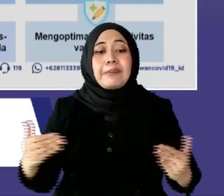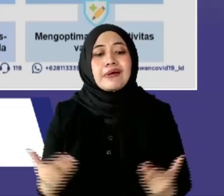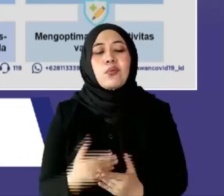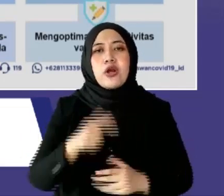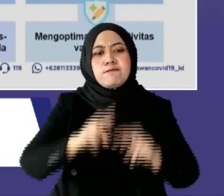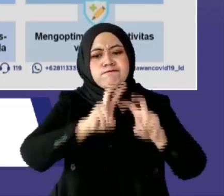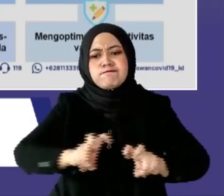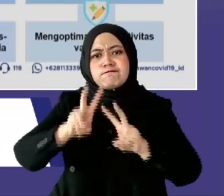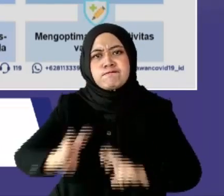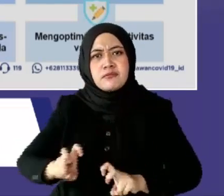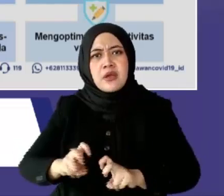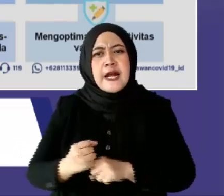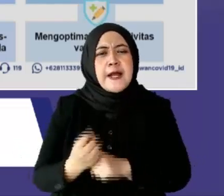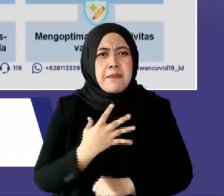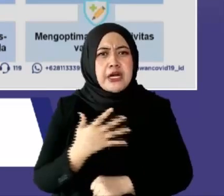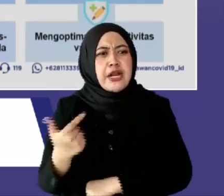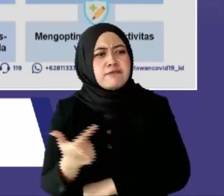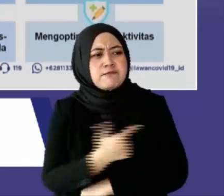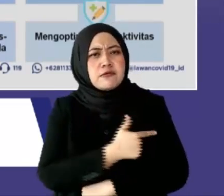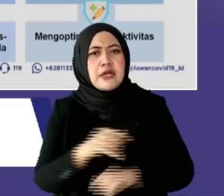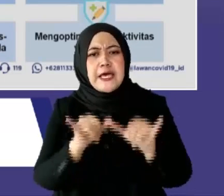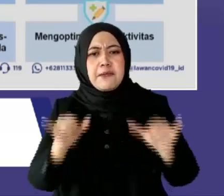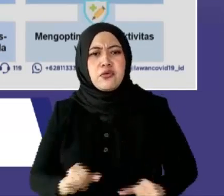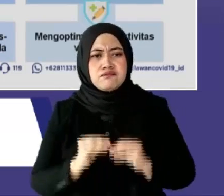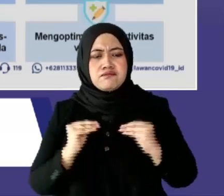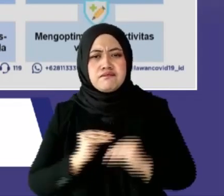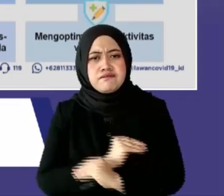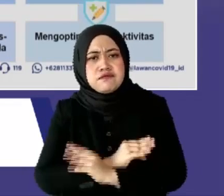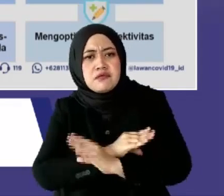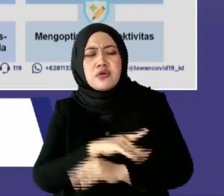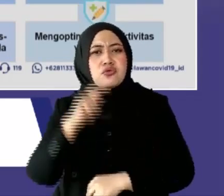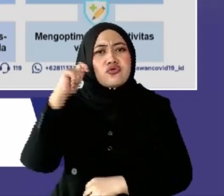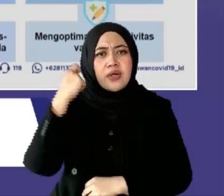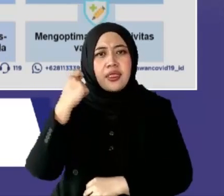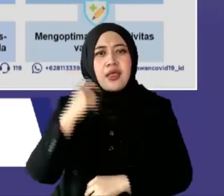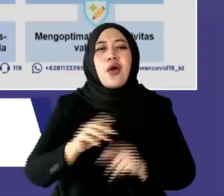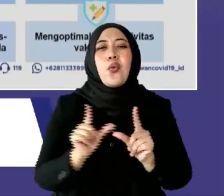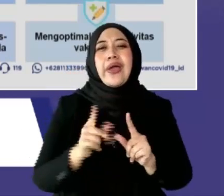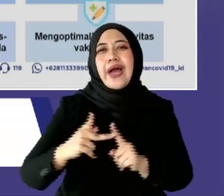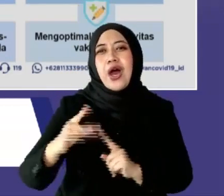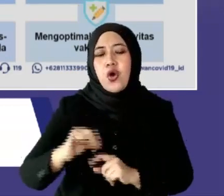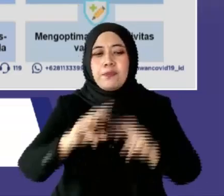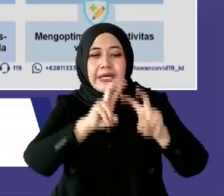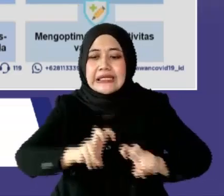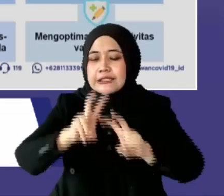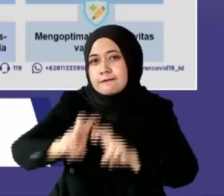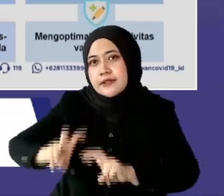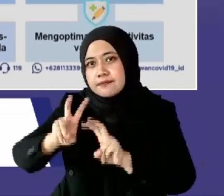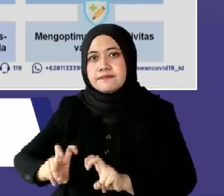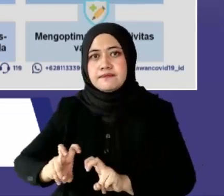khususnya dampaknya terhadap efektivitas vaksin, WHO berdasarkan berbagai studi yang dilakukan beberapa